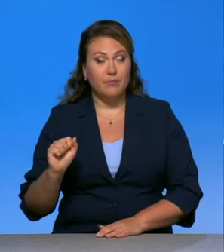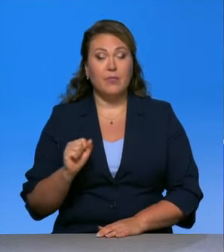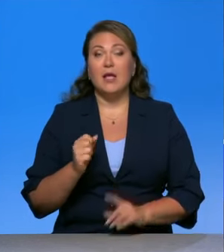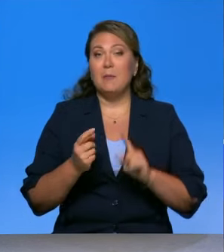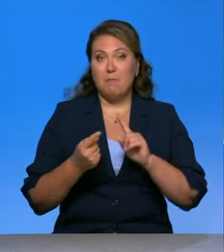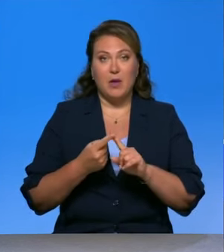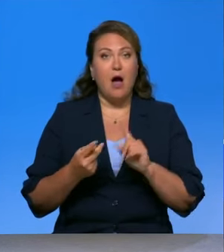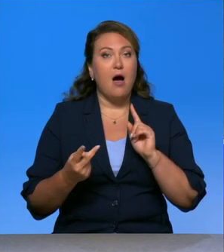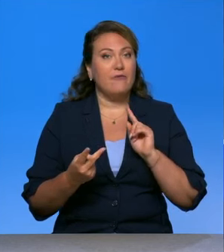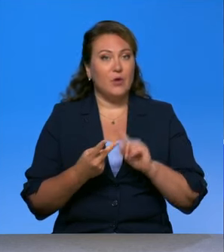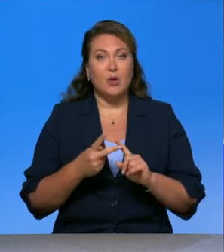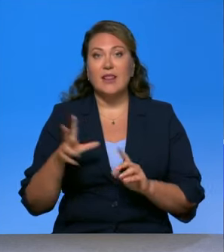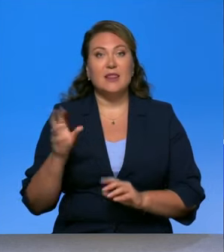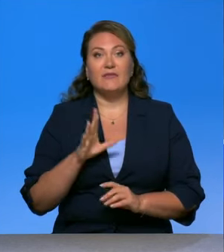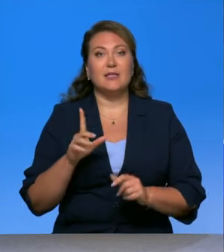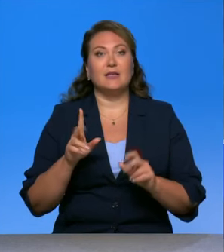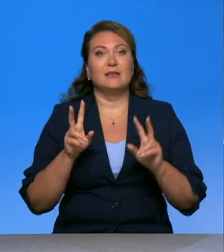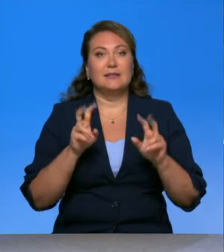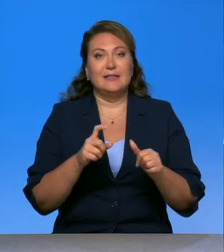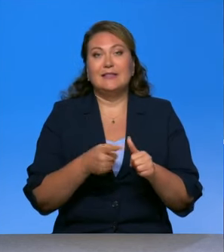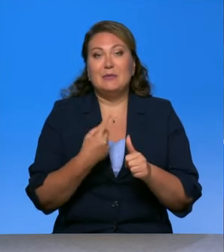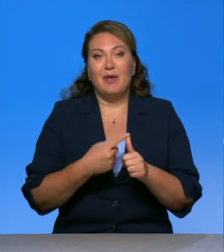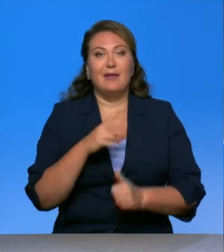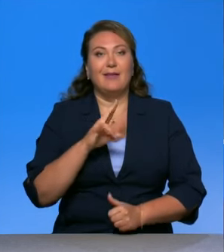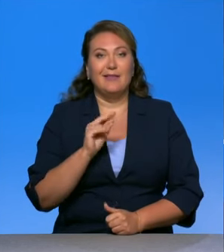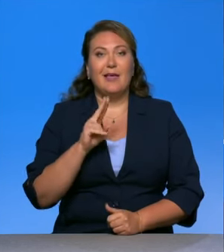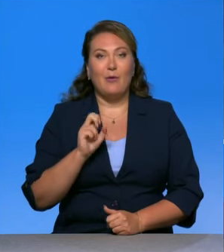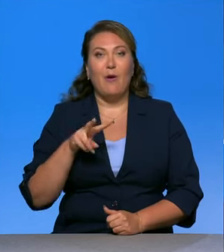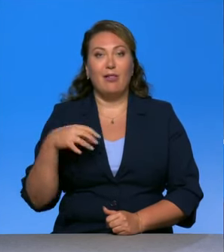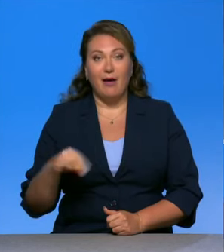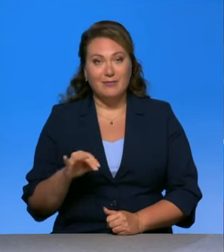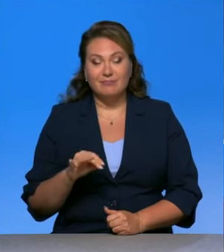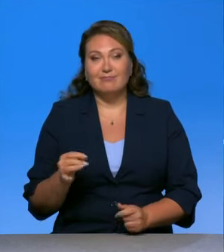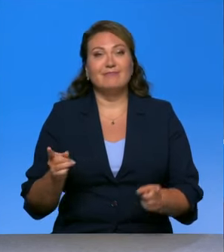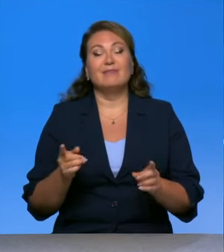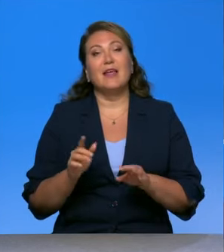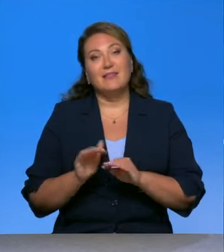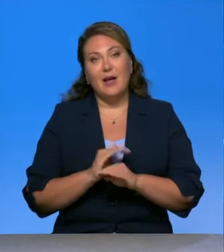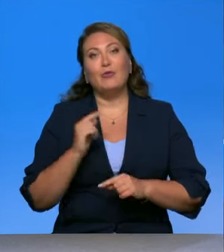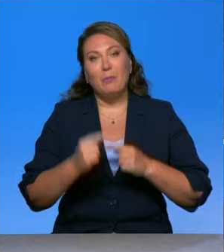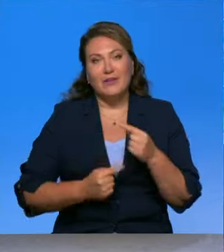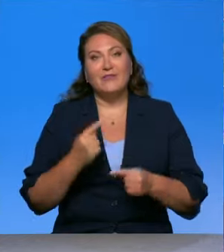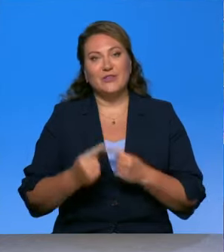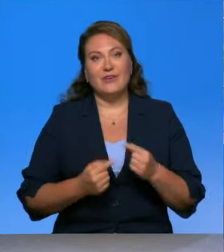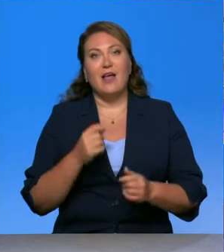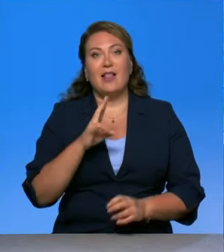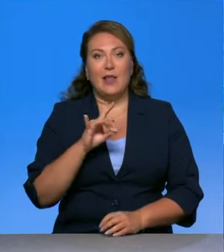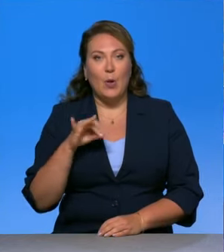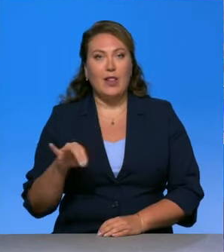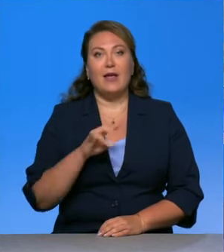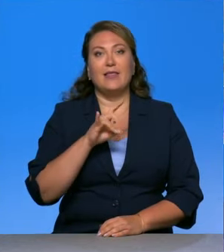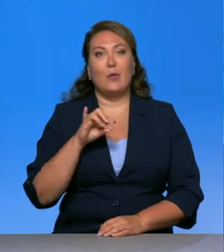всех называют Николаями. То есть Николай Николаевич... А то, может быть, такая добрая традиция. Да. Из рода в род Николай, Николай. А